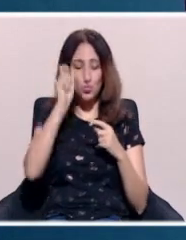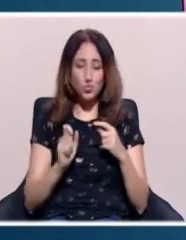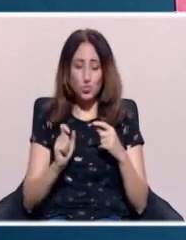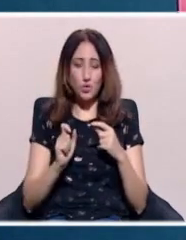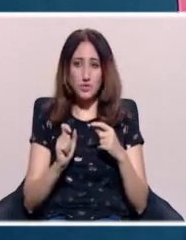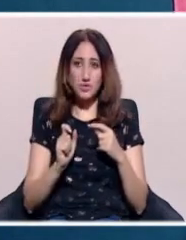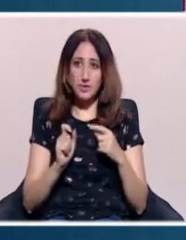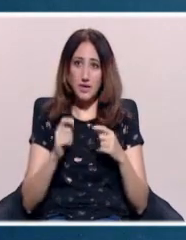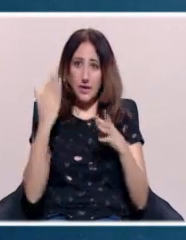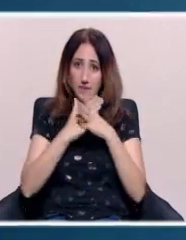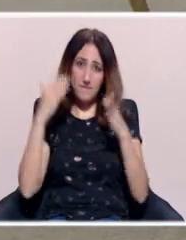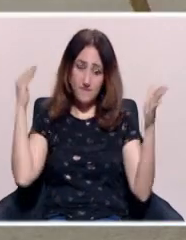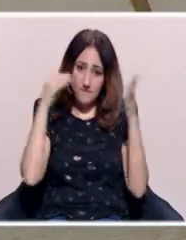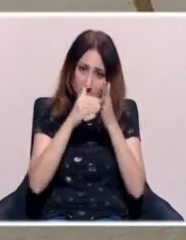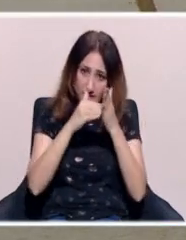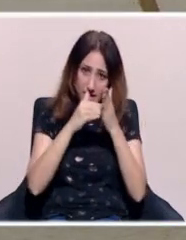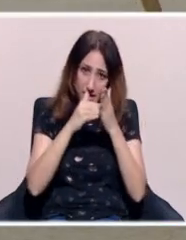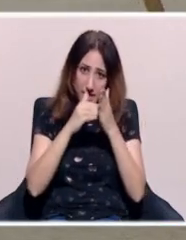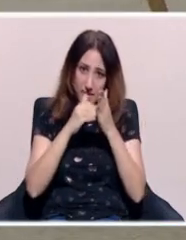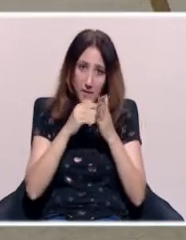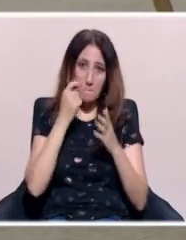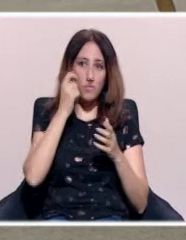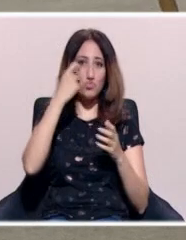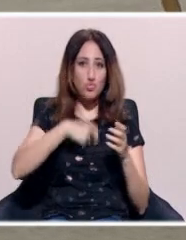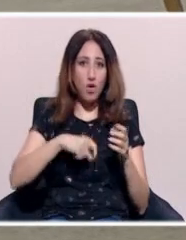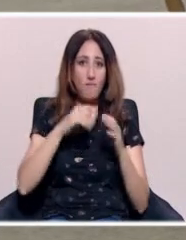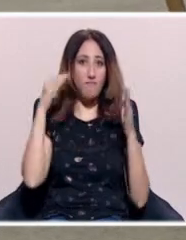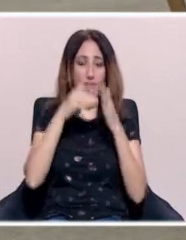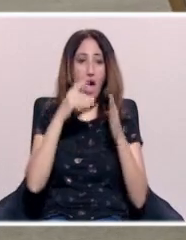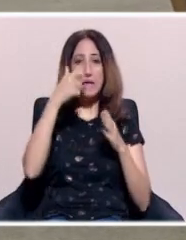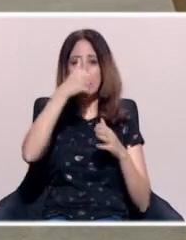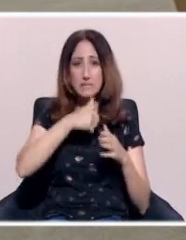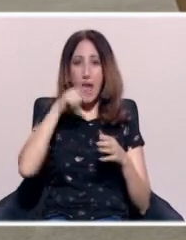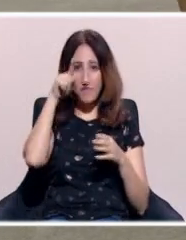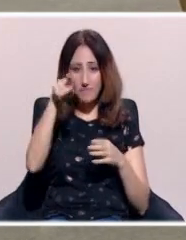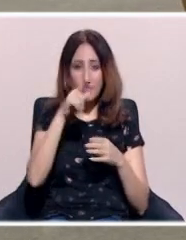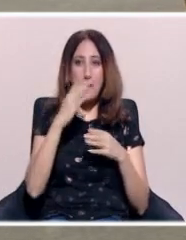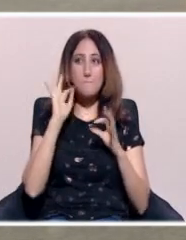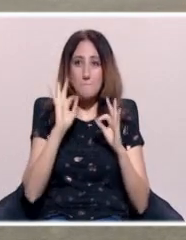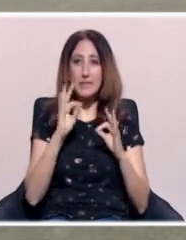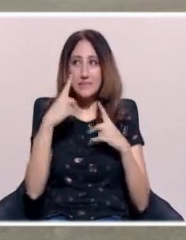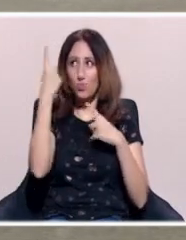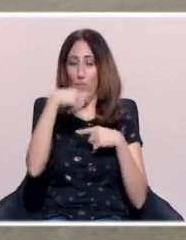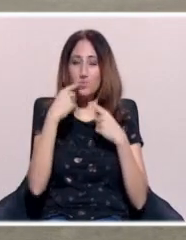وشخصيته، علشان في الاخر خالص تبان الشخصية الحقيقية والناس